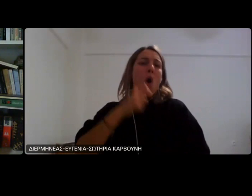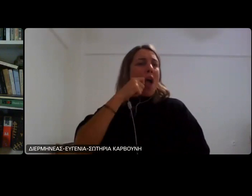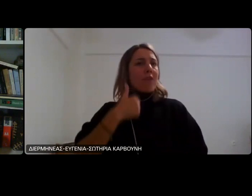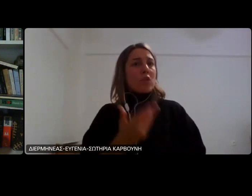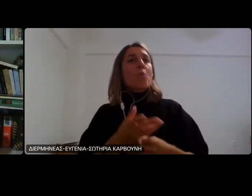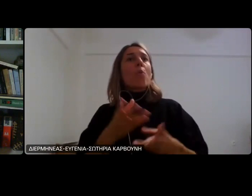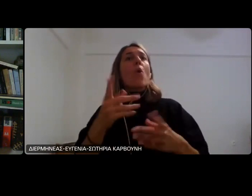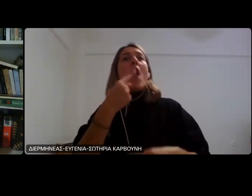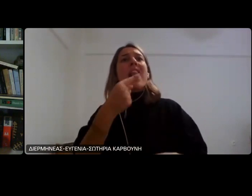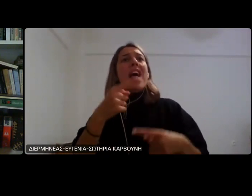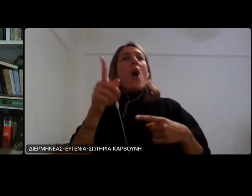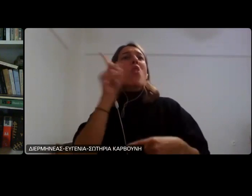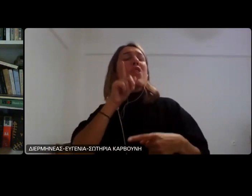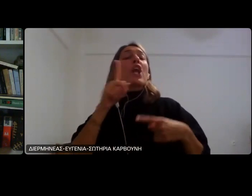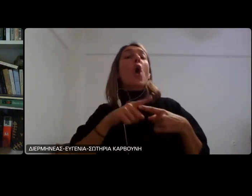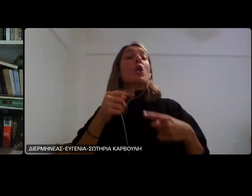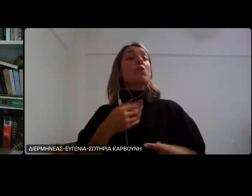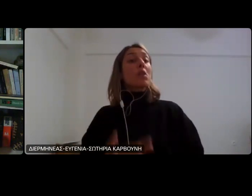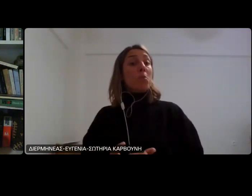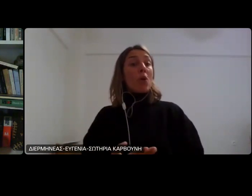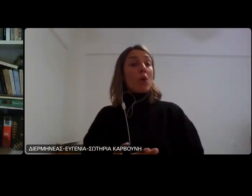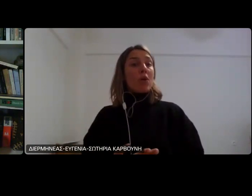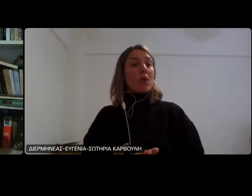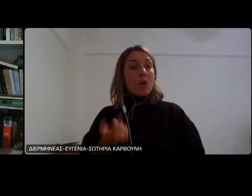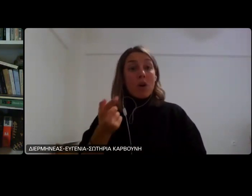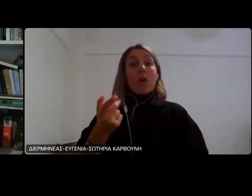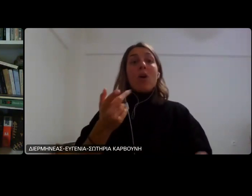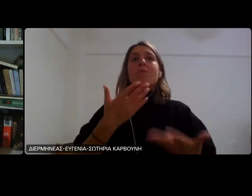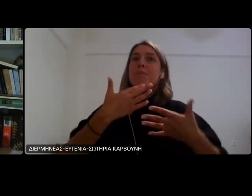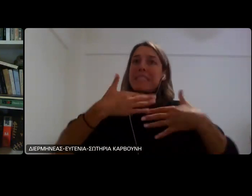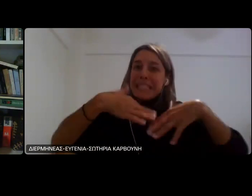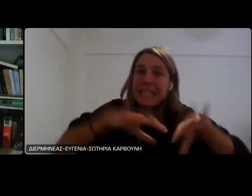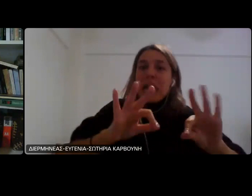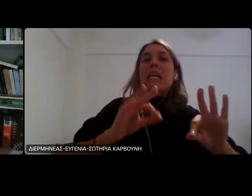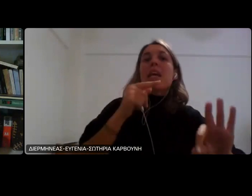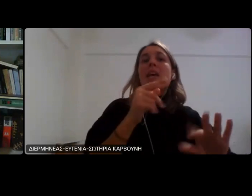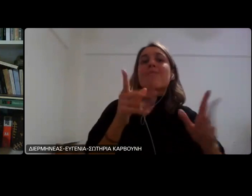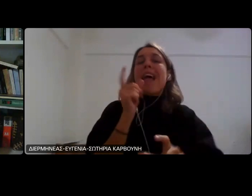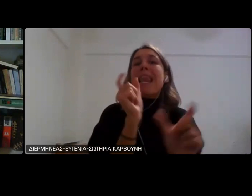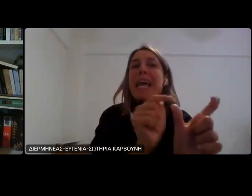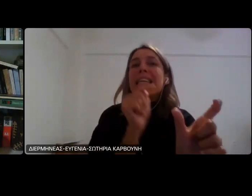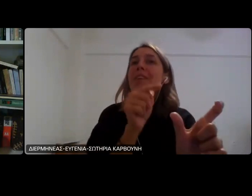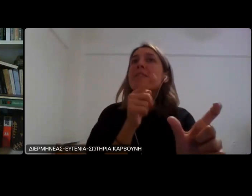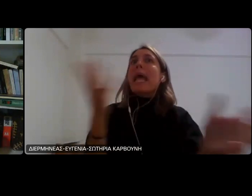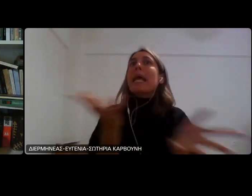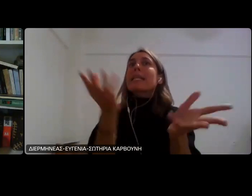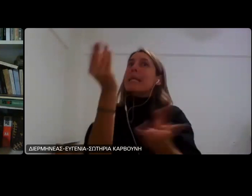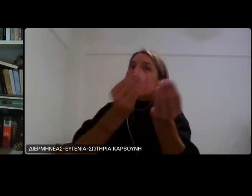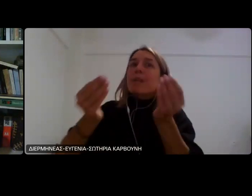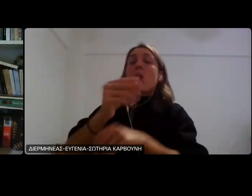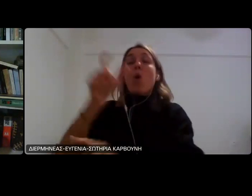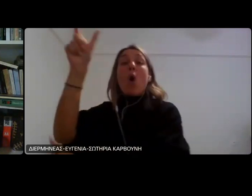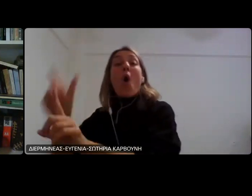μου, βάζω αυτή τη λέξη να βγει από την αρχική της περιγραφή έργου. Τη βάζω να κάνει παραπανήσια δουλειά. Όπως λέει ο Χάμπτιν